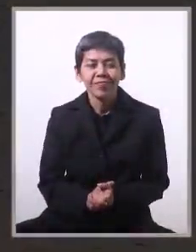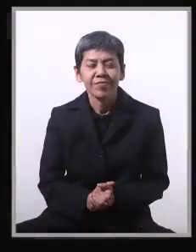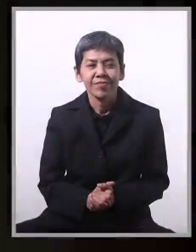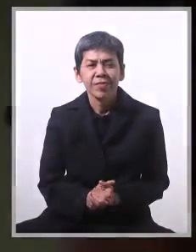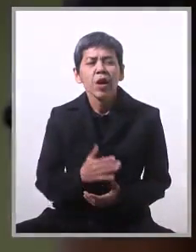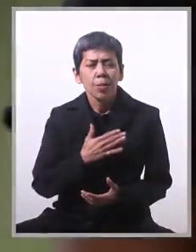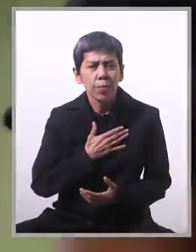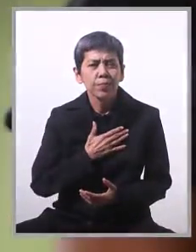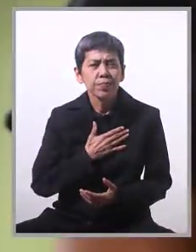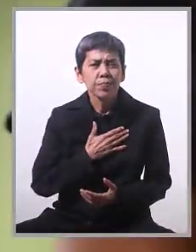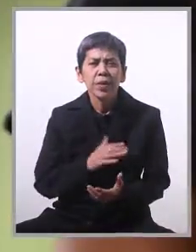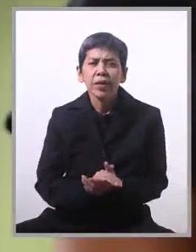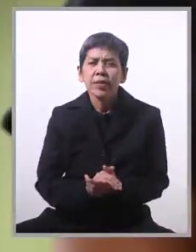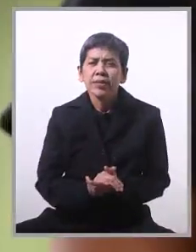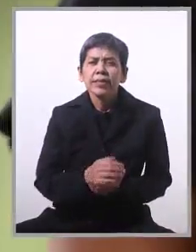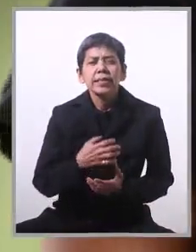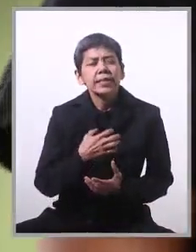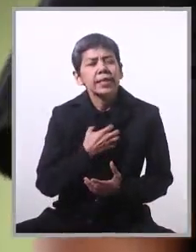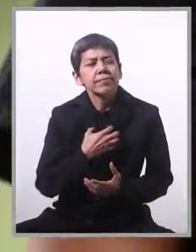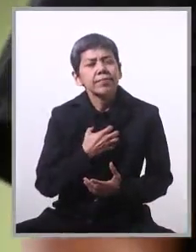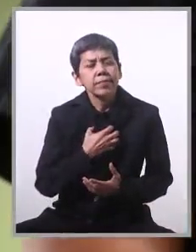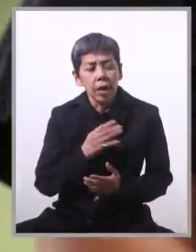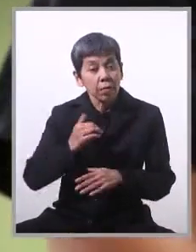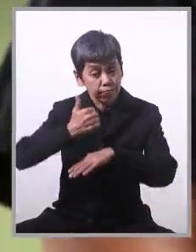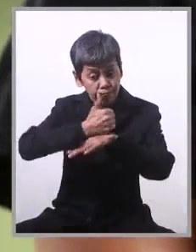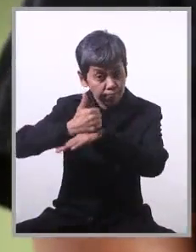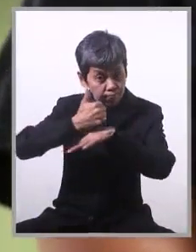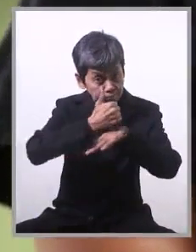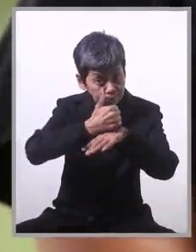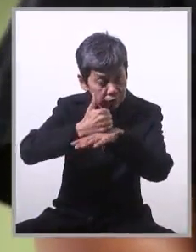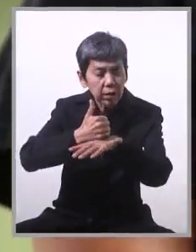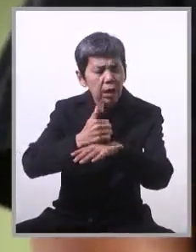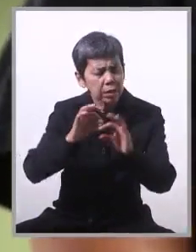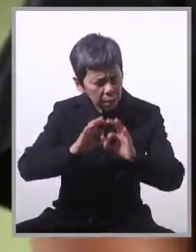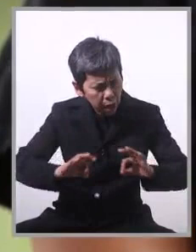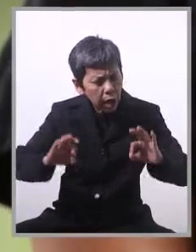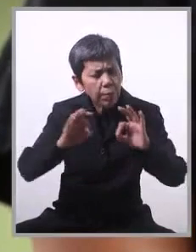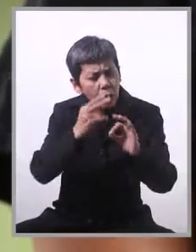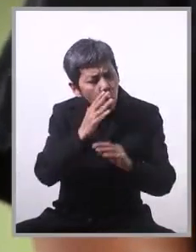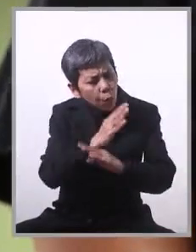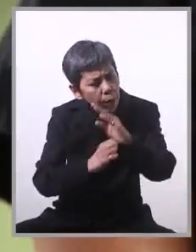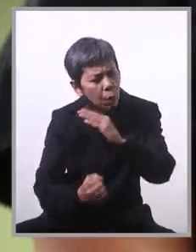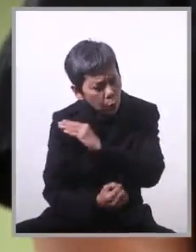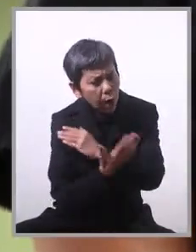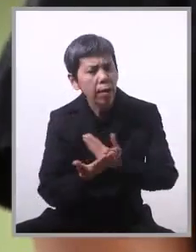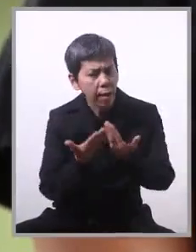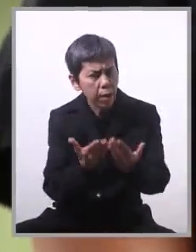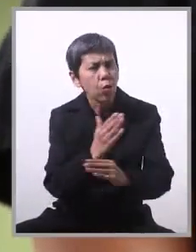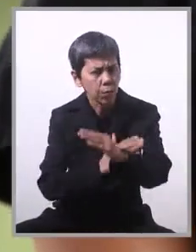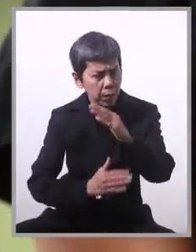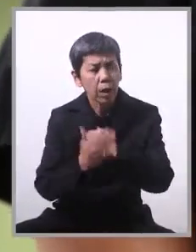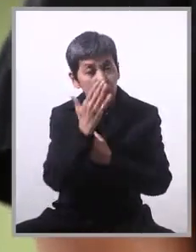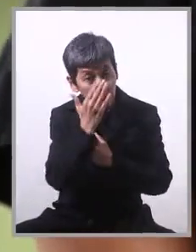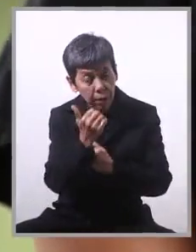อยากว่าให้ผู้ประกอบการให้ความสำคัญกับคนพิการบ้างเพ